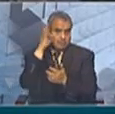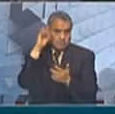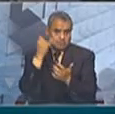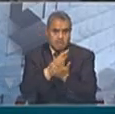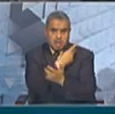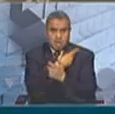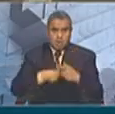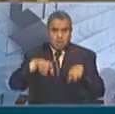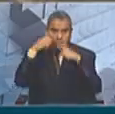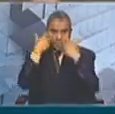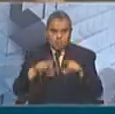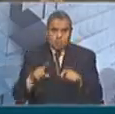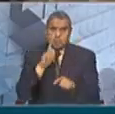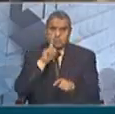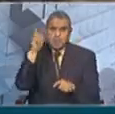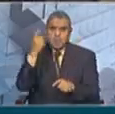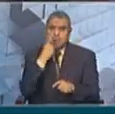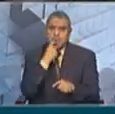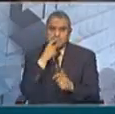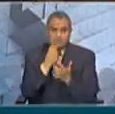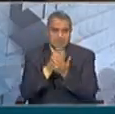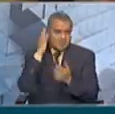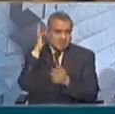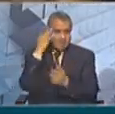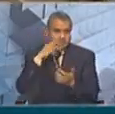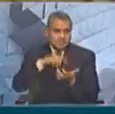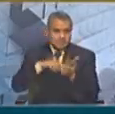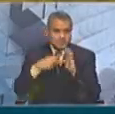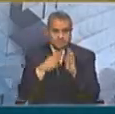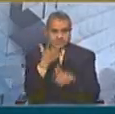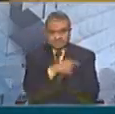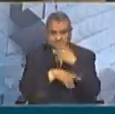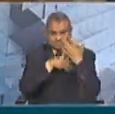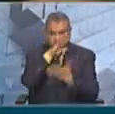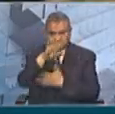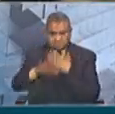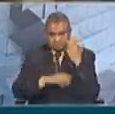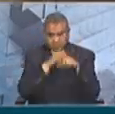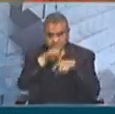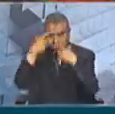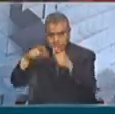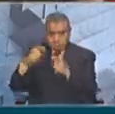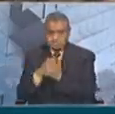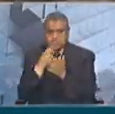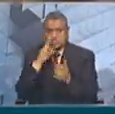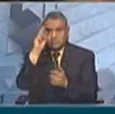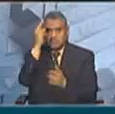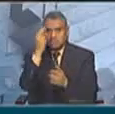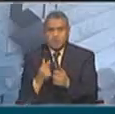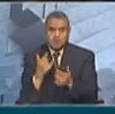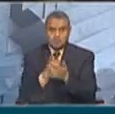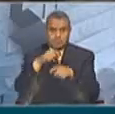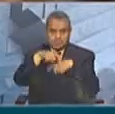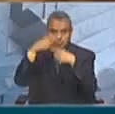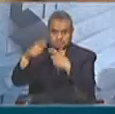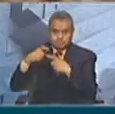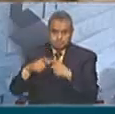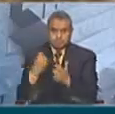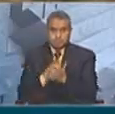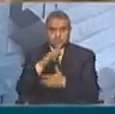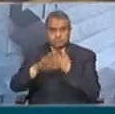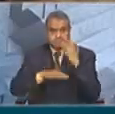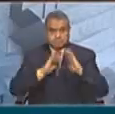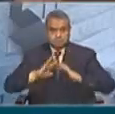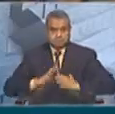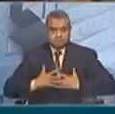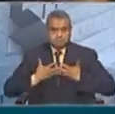بحكومة الوفاق لم ينطفئ، فقد شهدت مناطق متفرقة من العاصمة طرابلس وبعض المدن الأخرى موجة